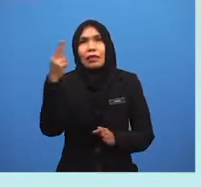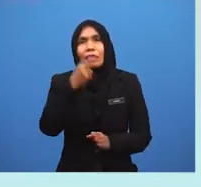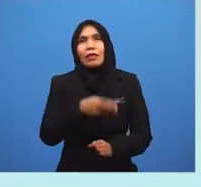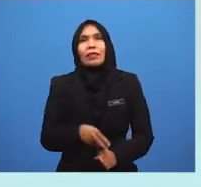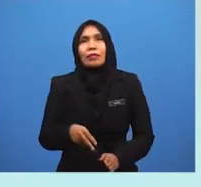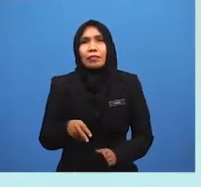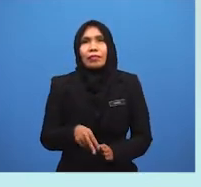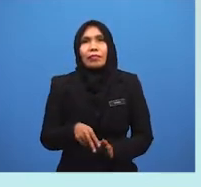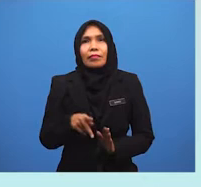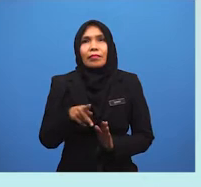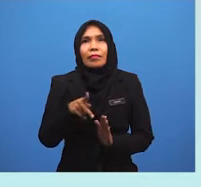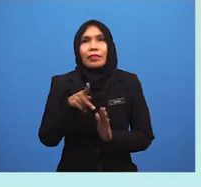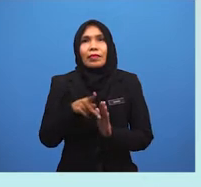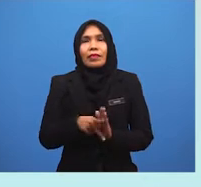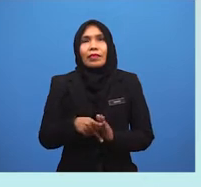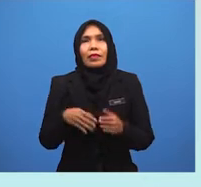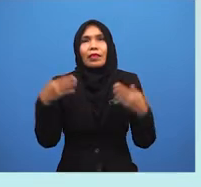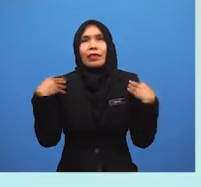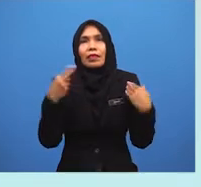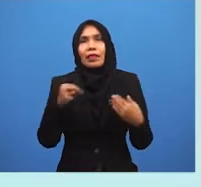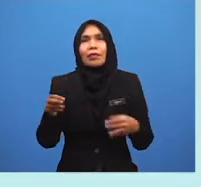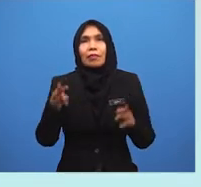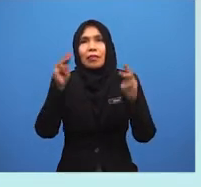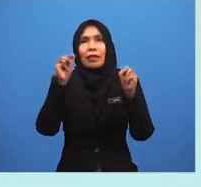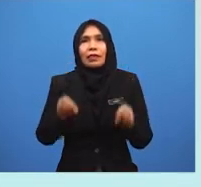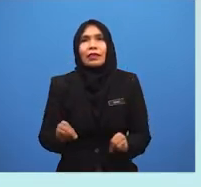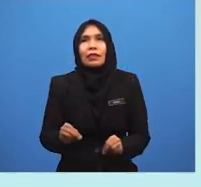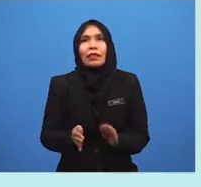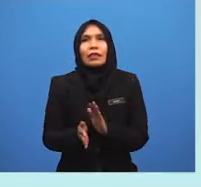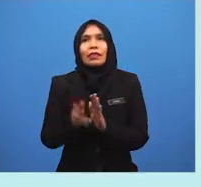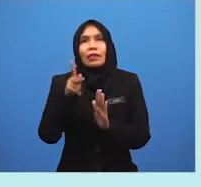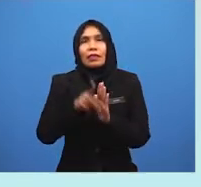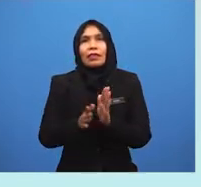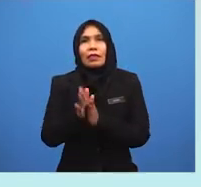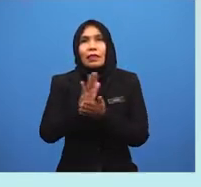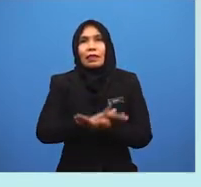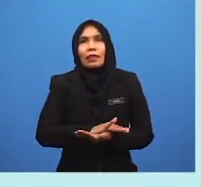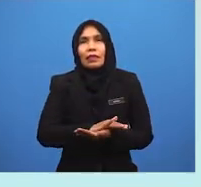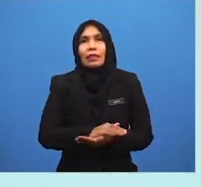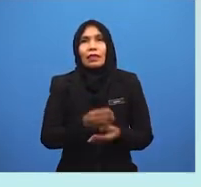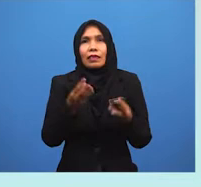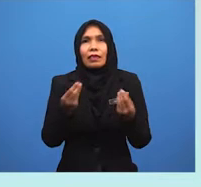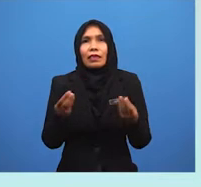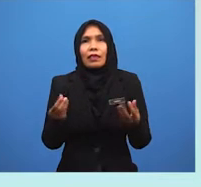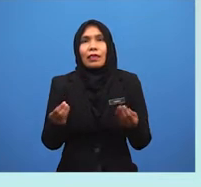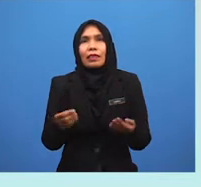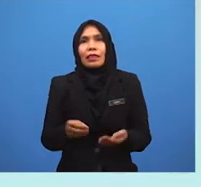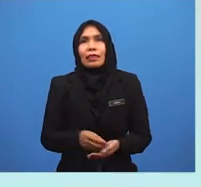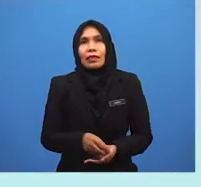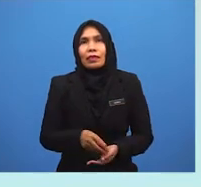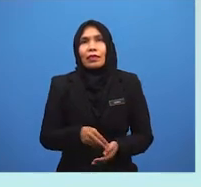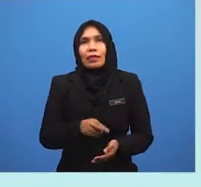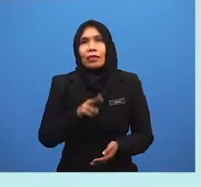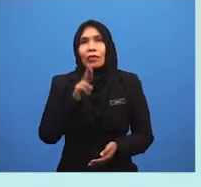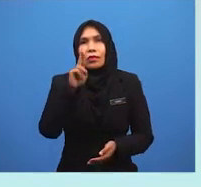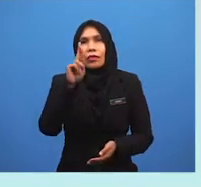tanah runtuh di Kampung Meriah memberikan bantuan dengan hati yang ruang